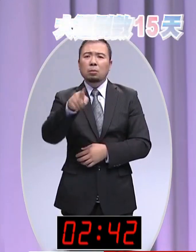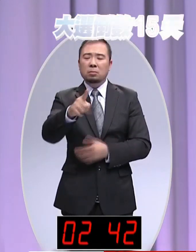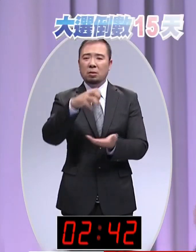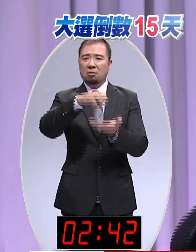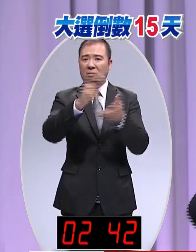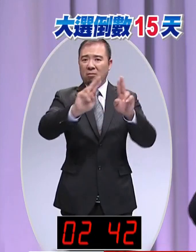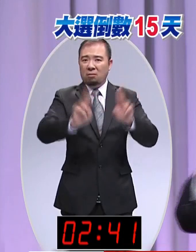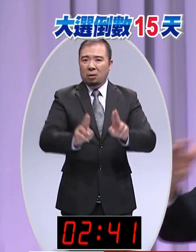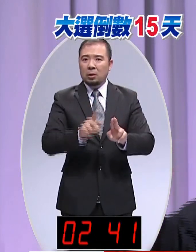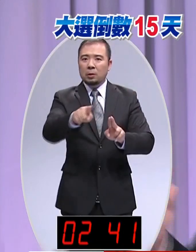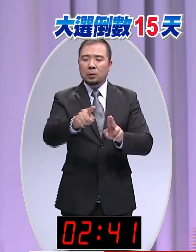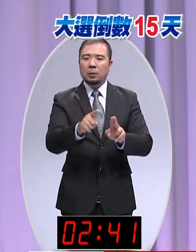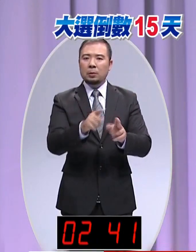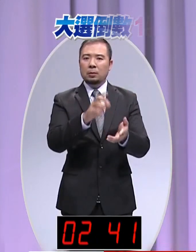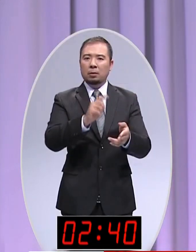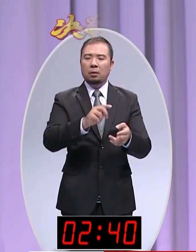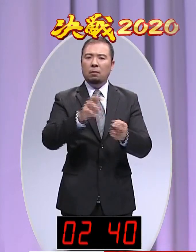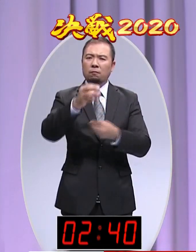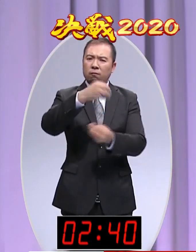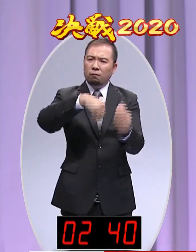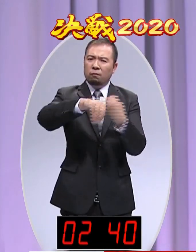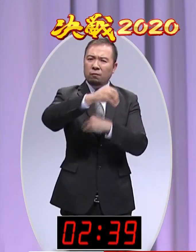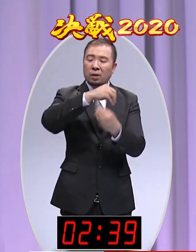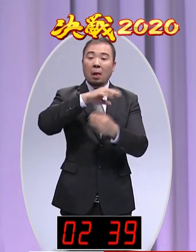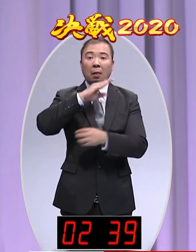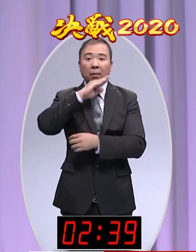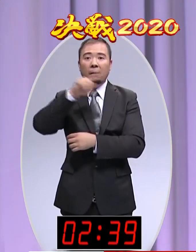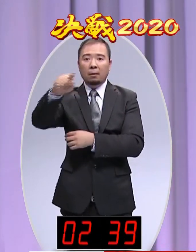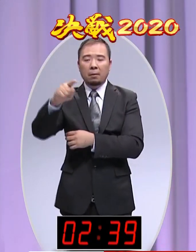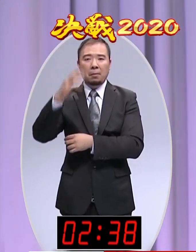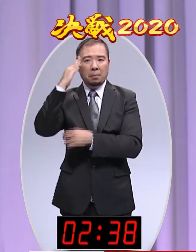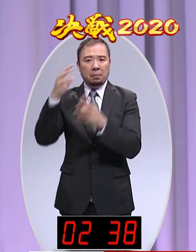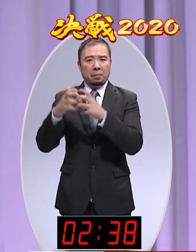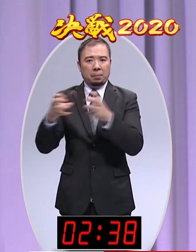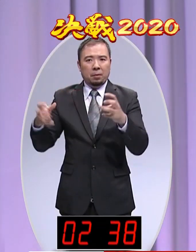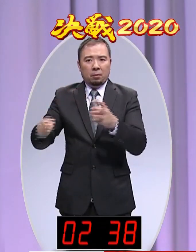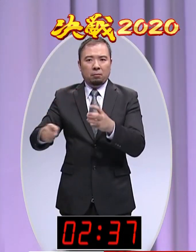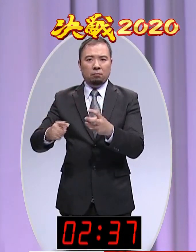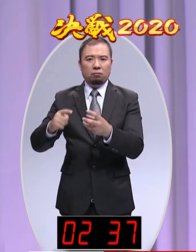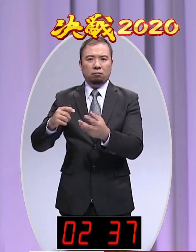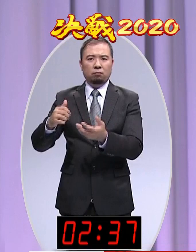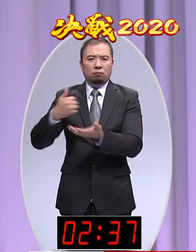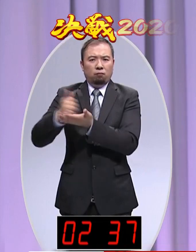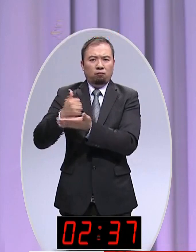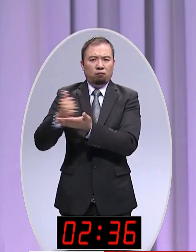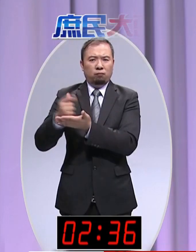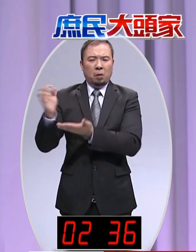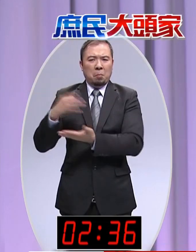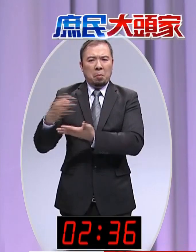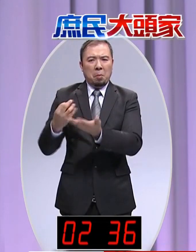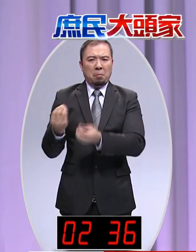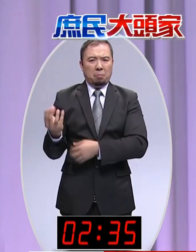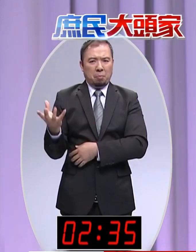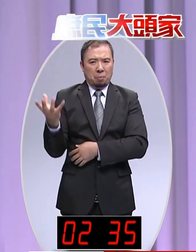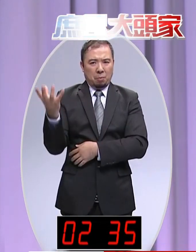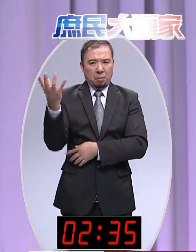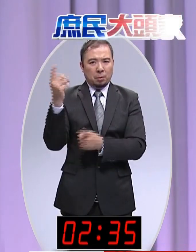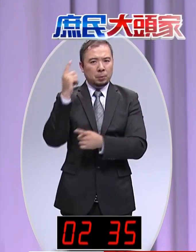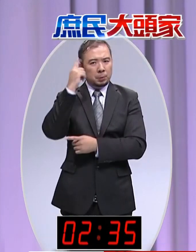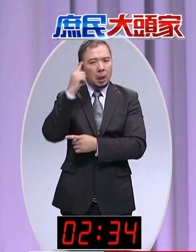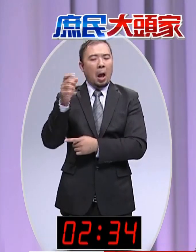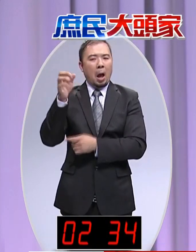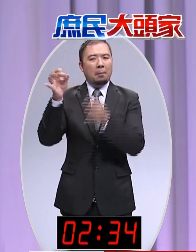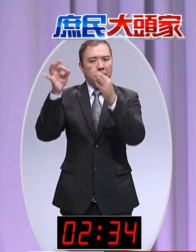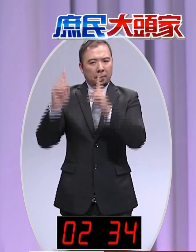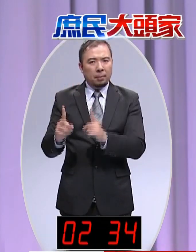时间，等到它量产之后，我们开始建构我们的绿能，考虑到我们的成本，照